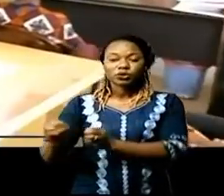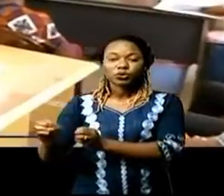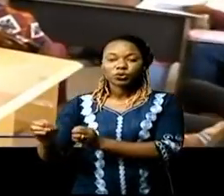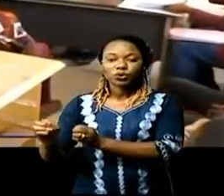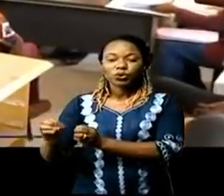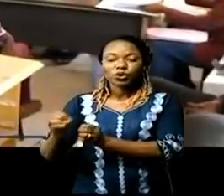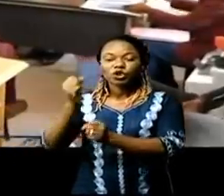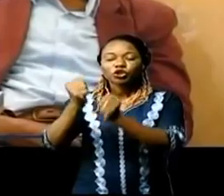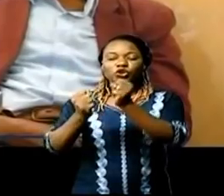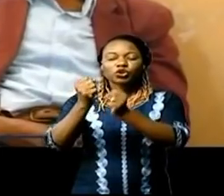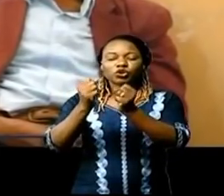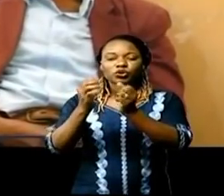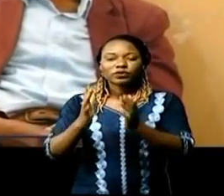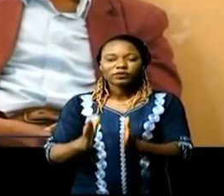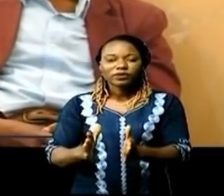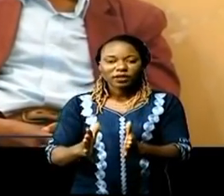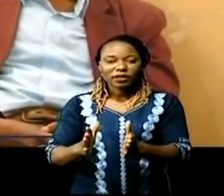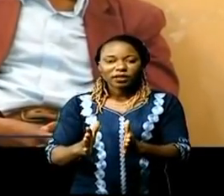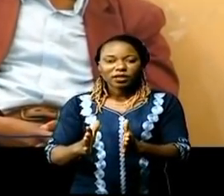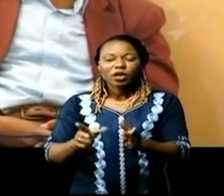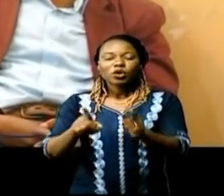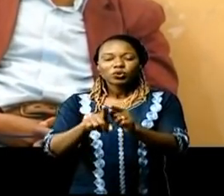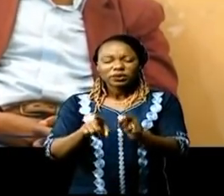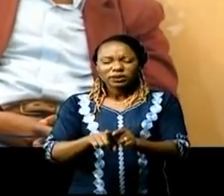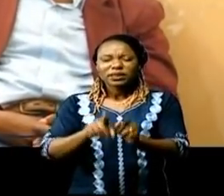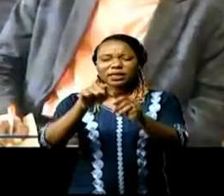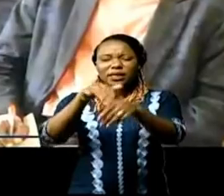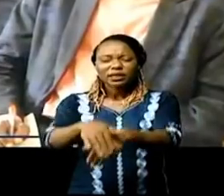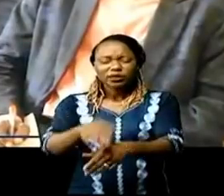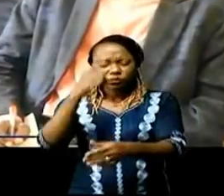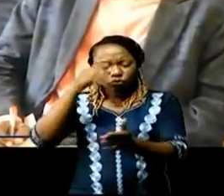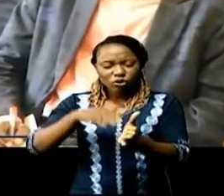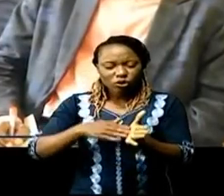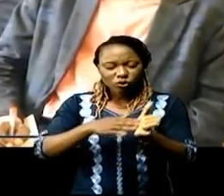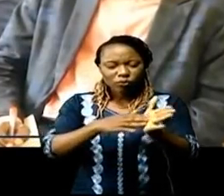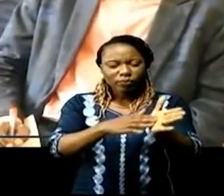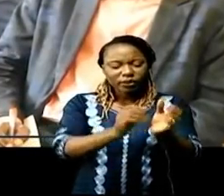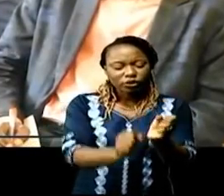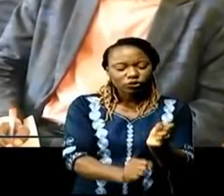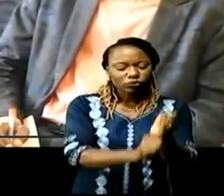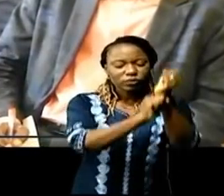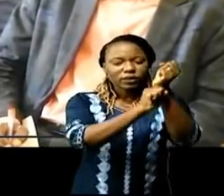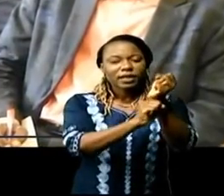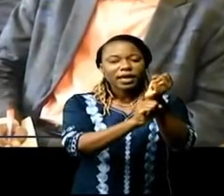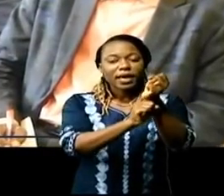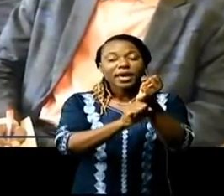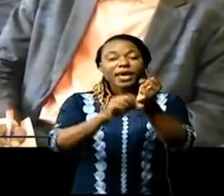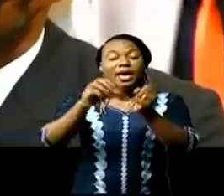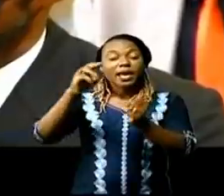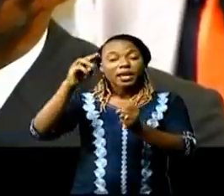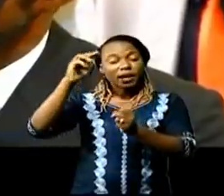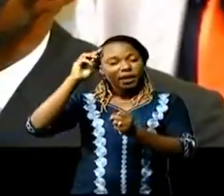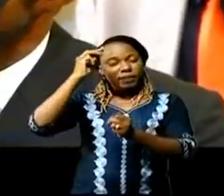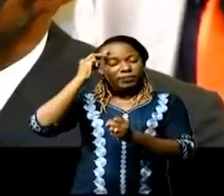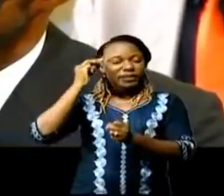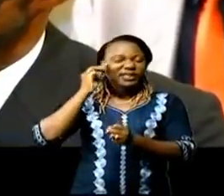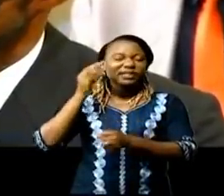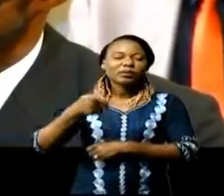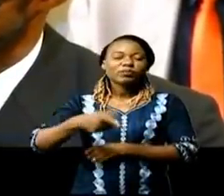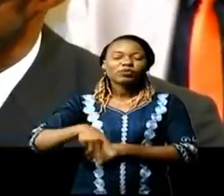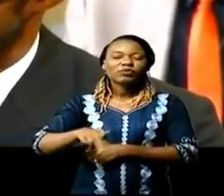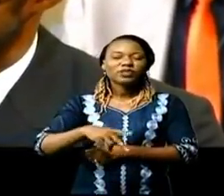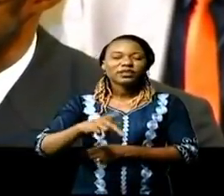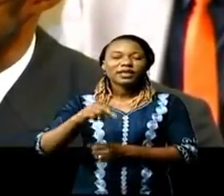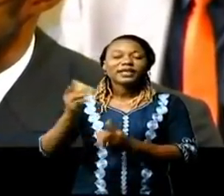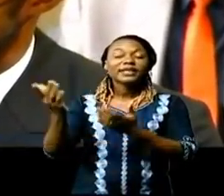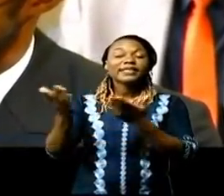commun à Kinshasa sont résiliées et engagées d'accompagner et de soutenir le ministère provincial de transport dans l'encadrement des